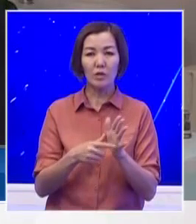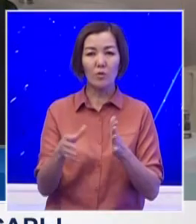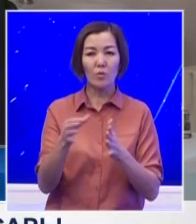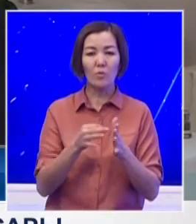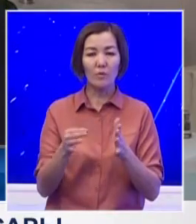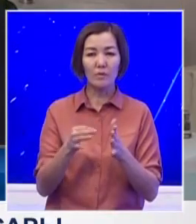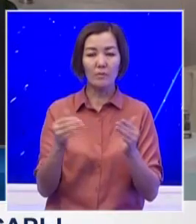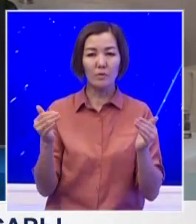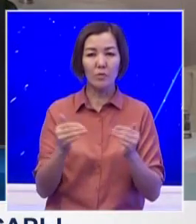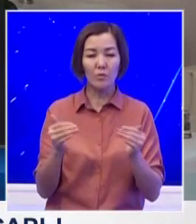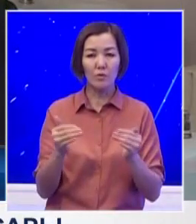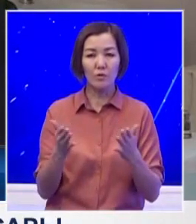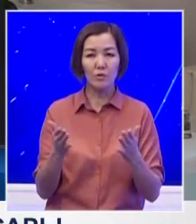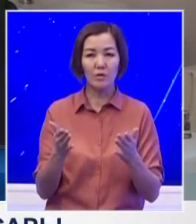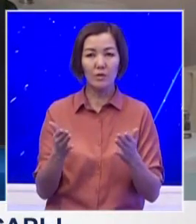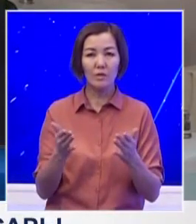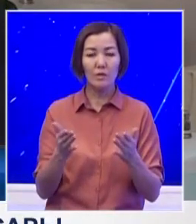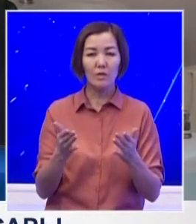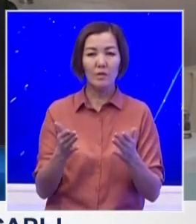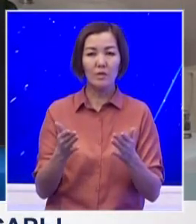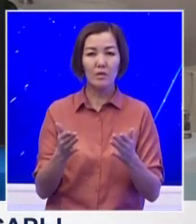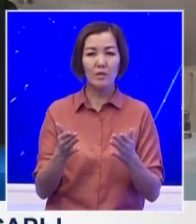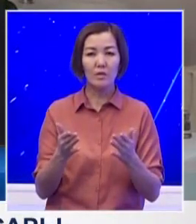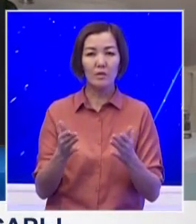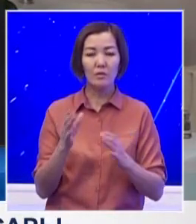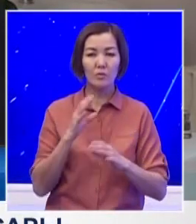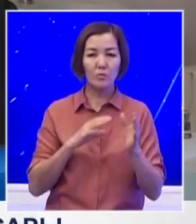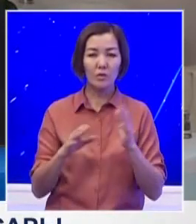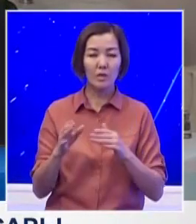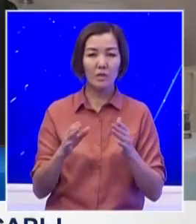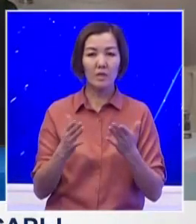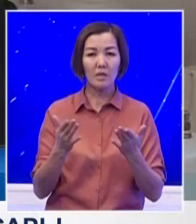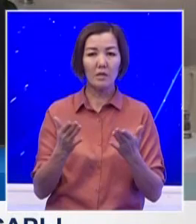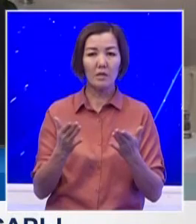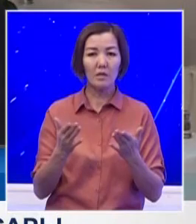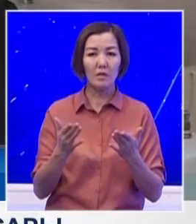облысымыздың колледжінің жаңағы мамандары, студенттері, білім алушылары